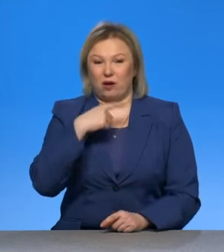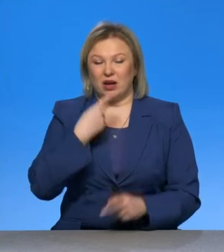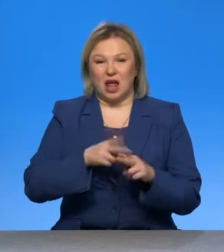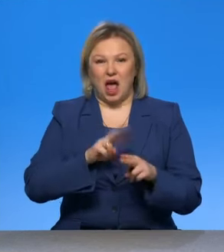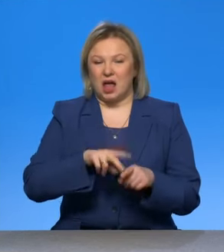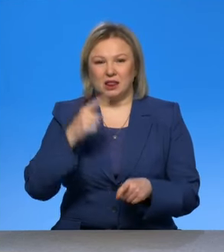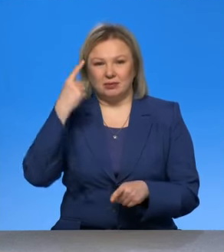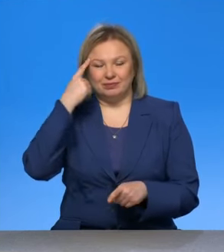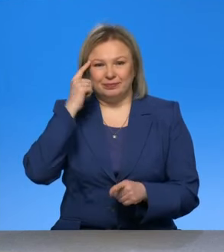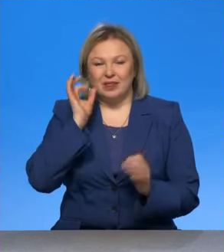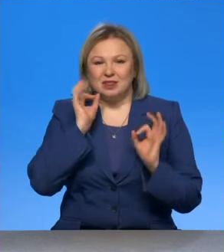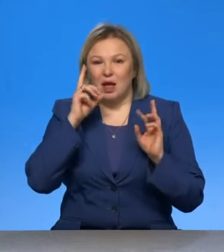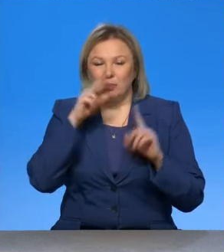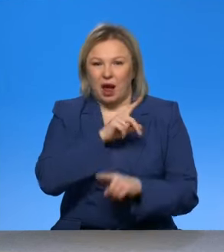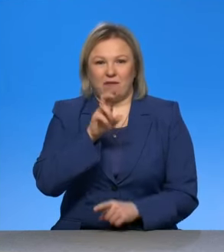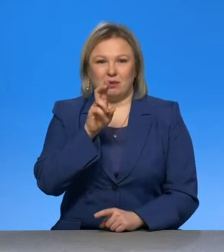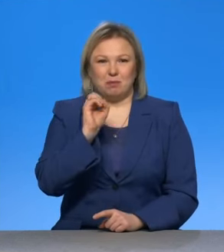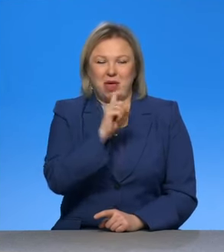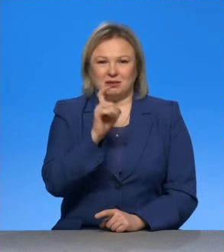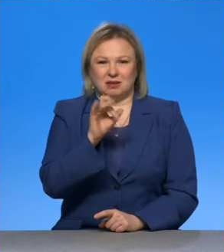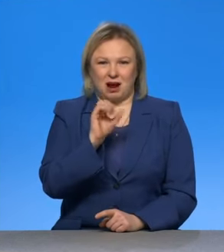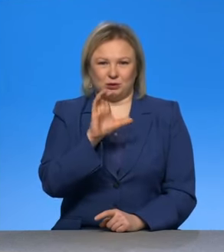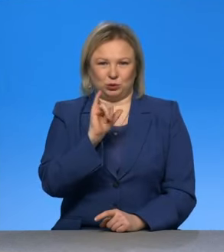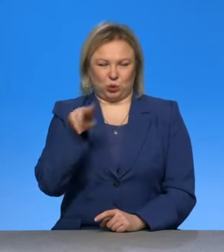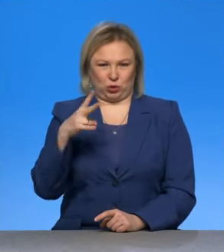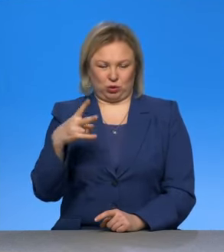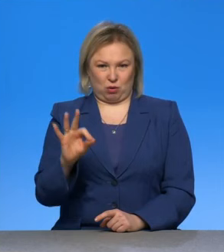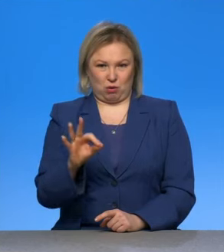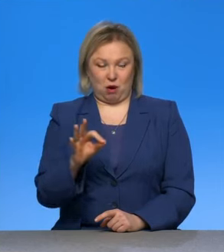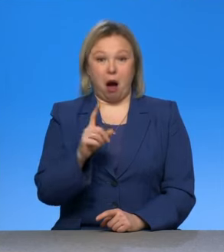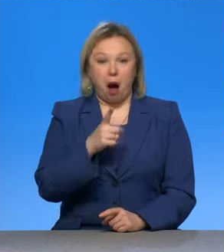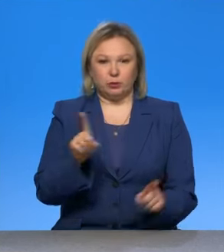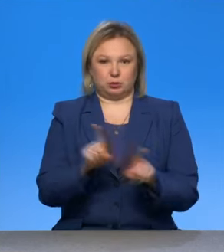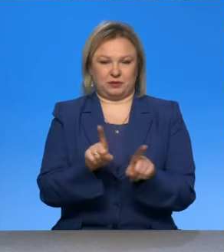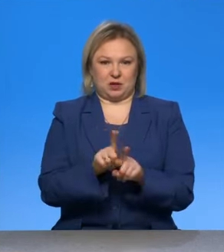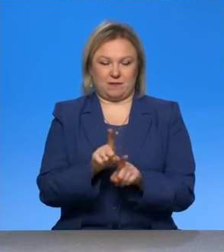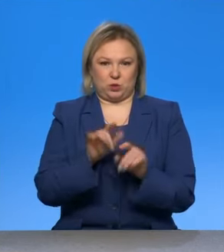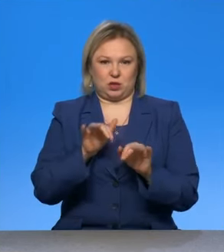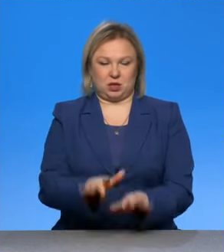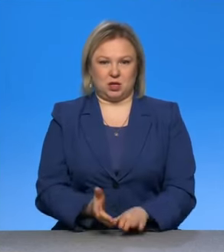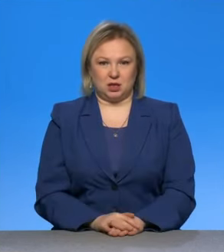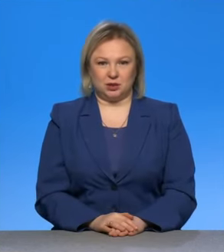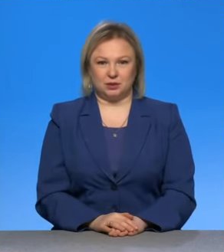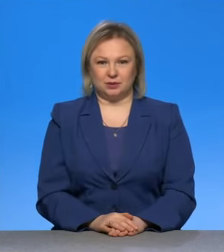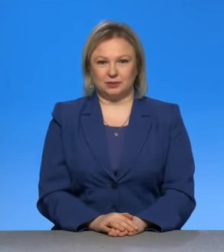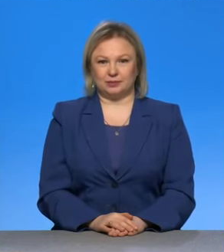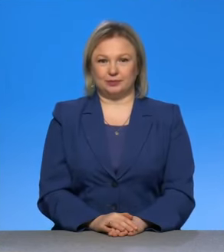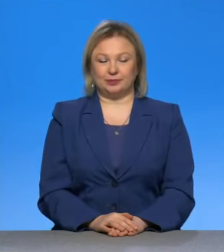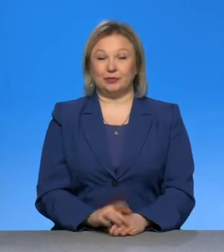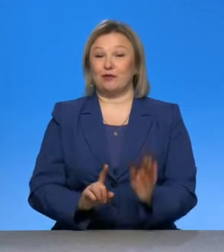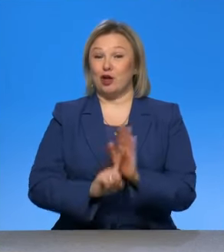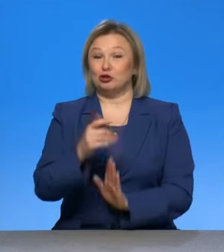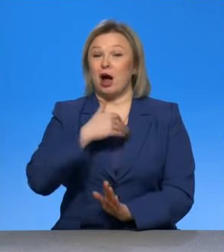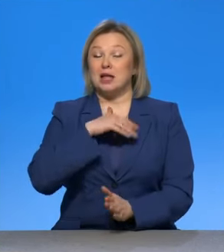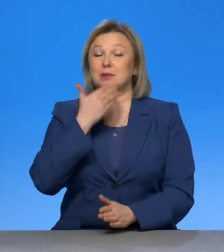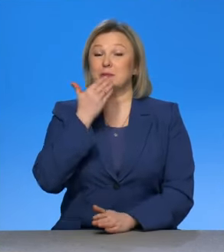с непосредством. Будем разбираться прямо сейчас, но сначала давайте объявим. Да, спросить вас, задать вам